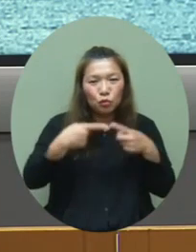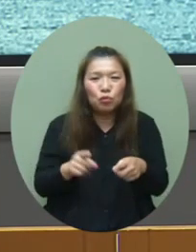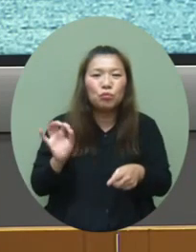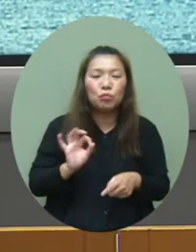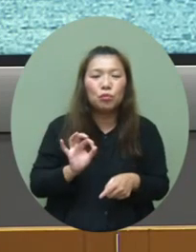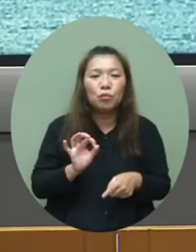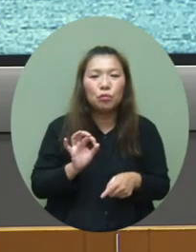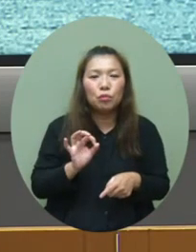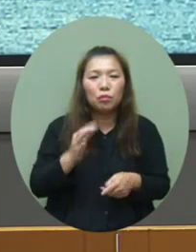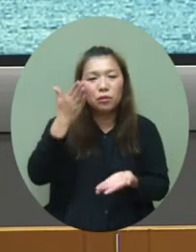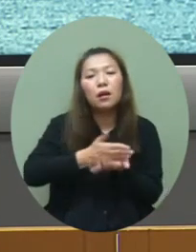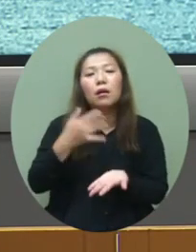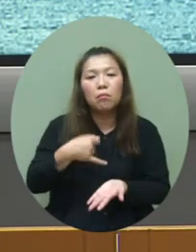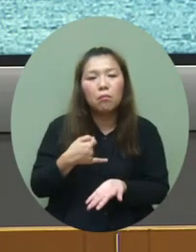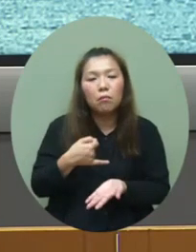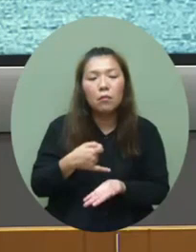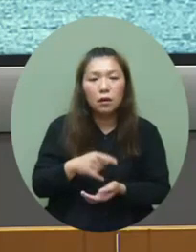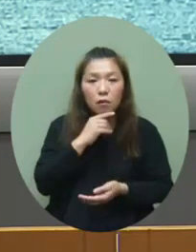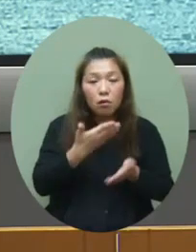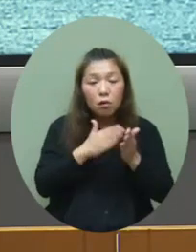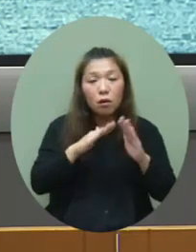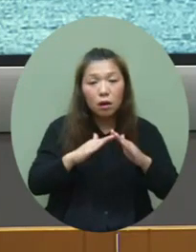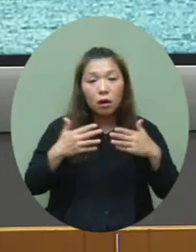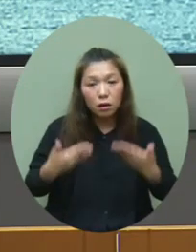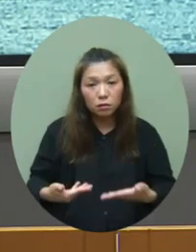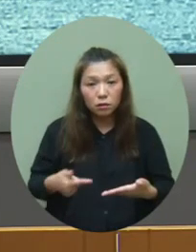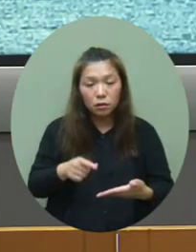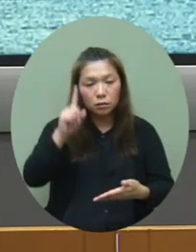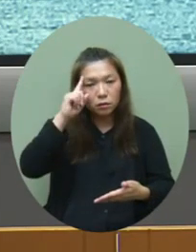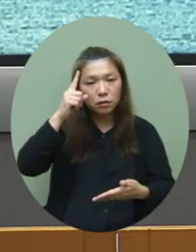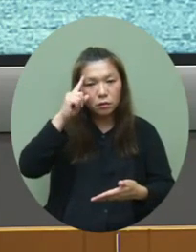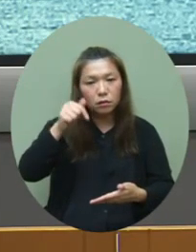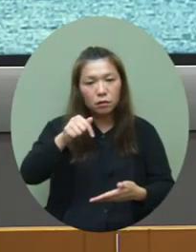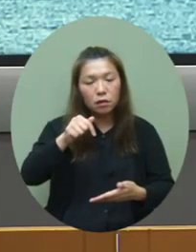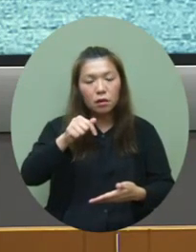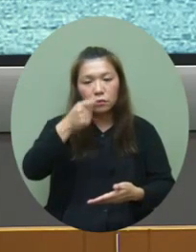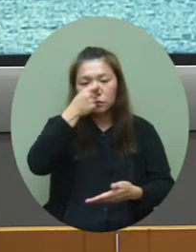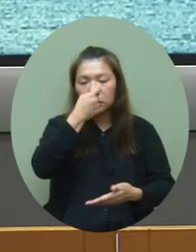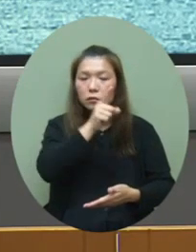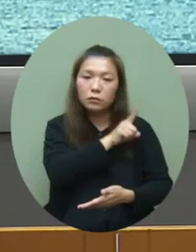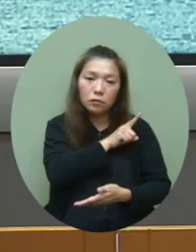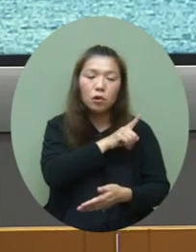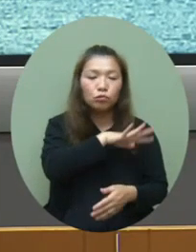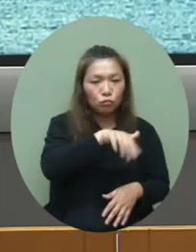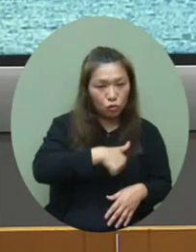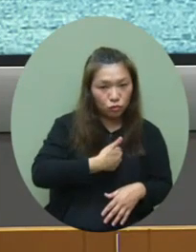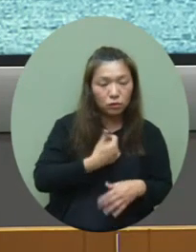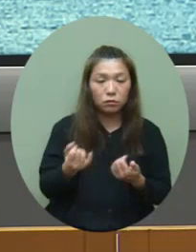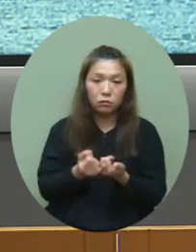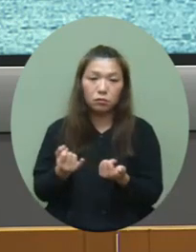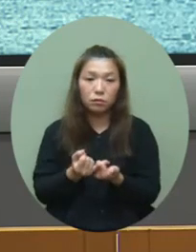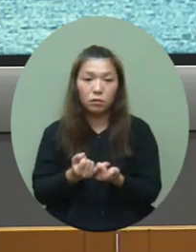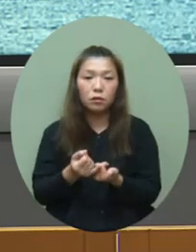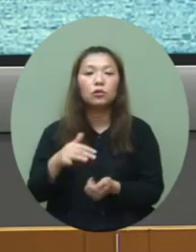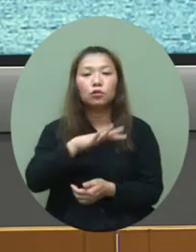嘅嚇。咁學校其實而家我哋每一日都有一個快速檢測所有師生咧，咁佢哋因